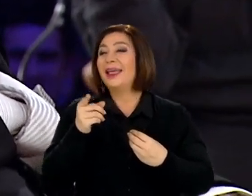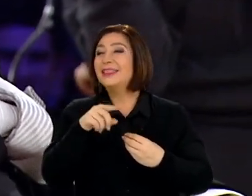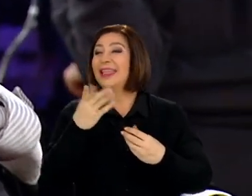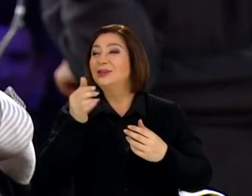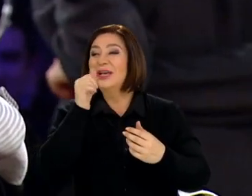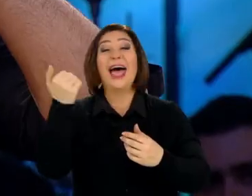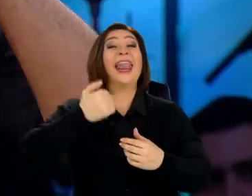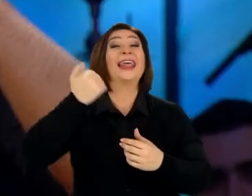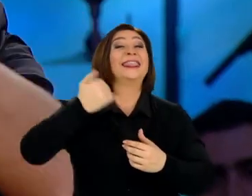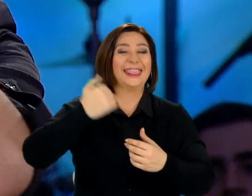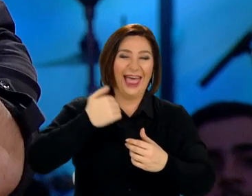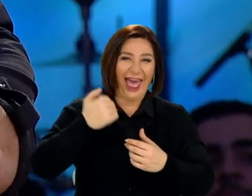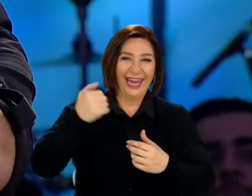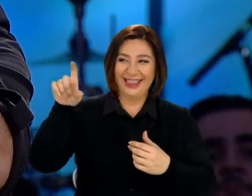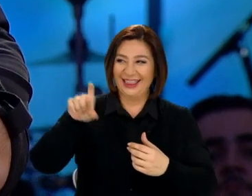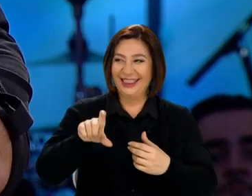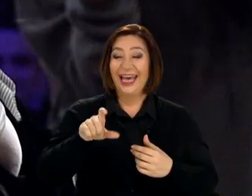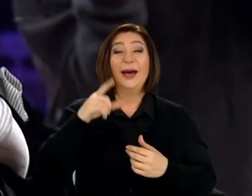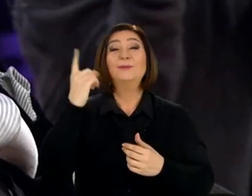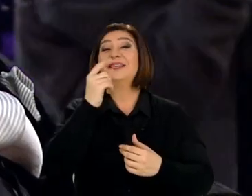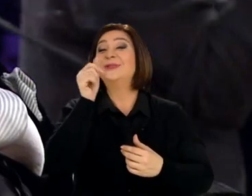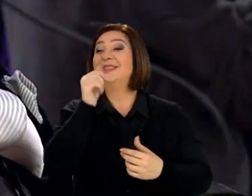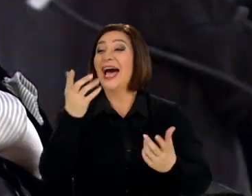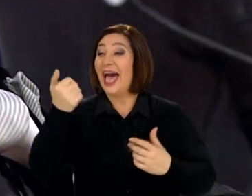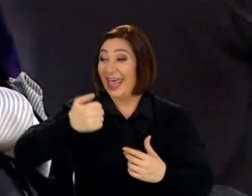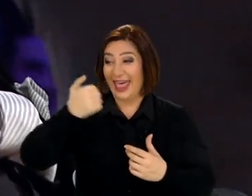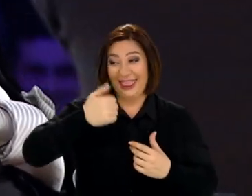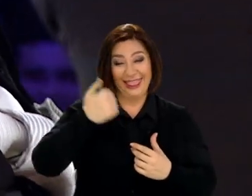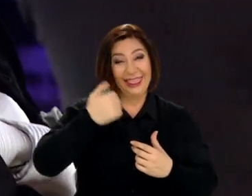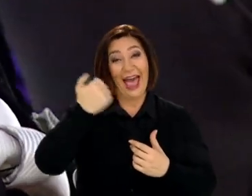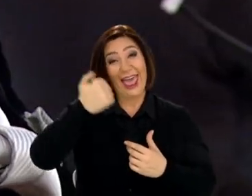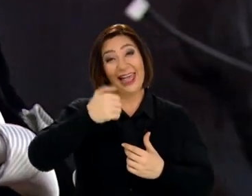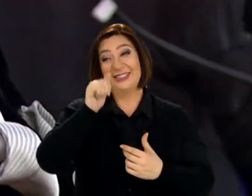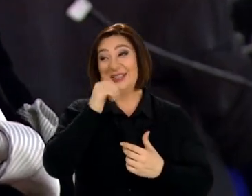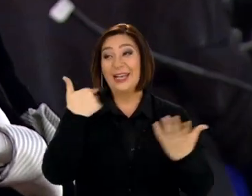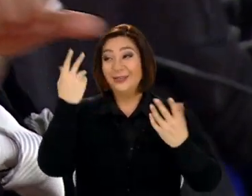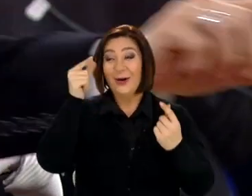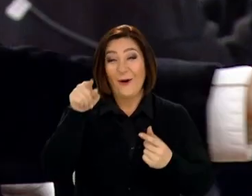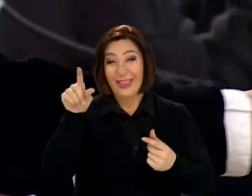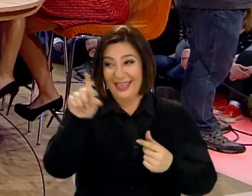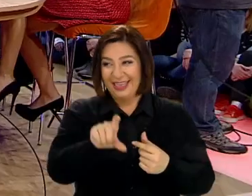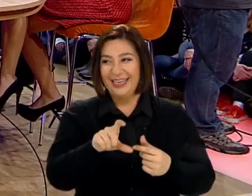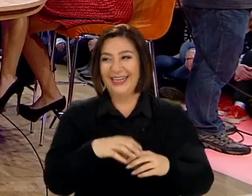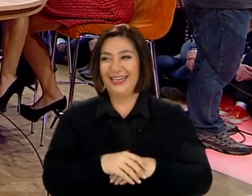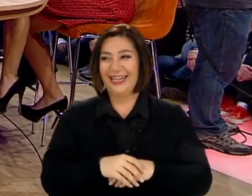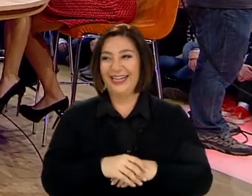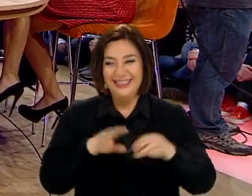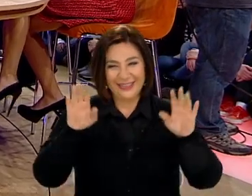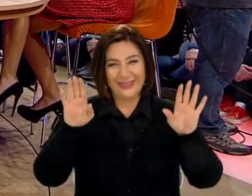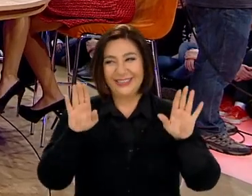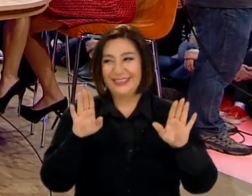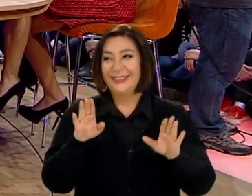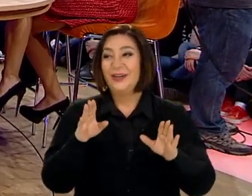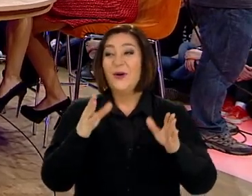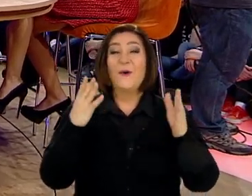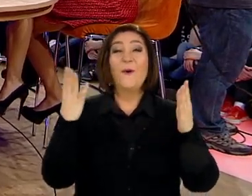ne içiyorduk? Ayran. Bir şey içiyorduk ya. Ne içiyorduk, unuttuk. Onda tamam. Bak